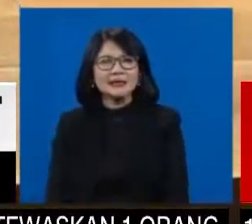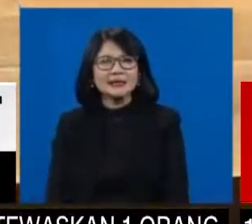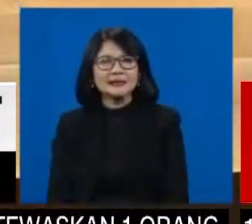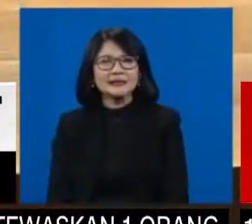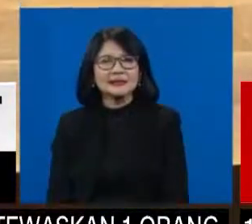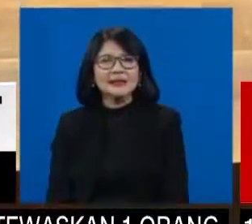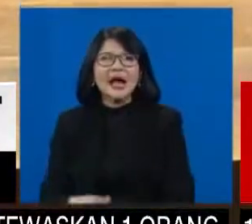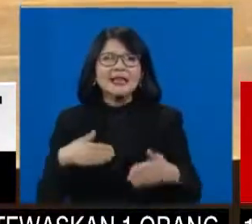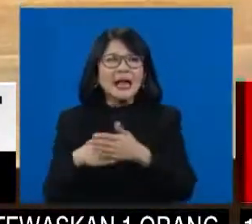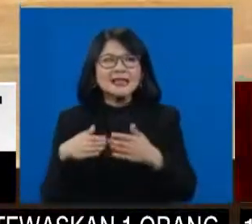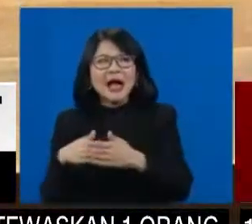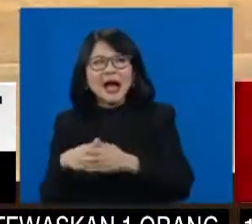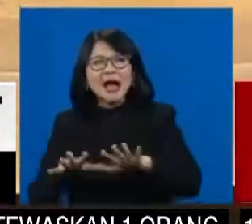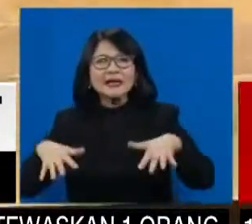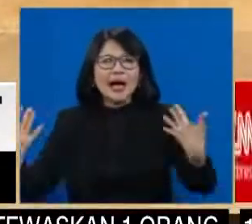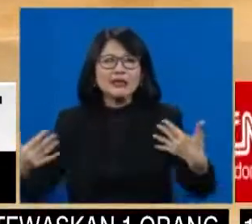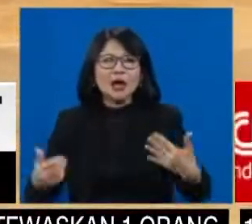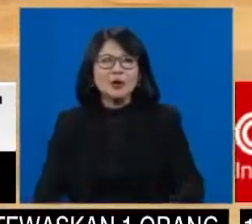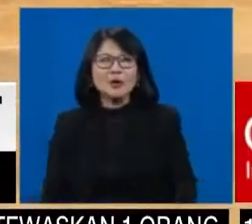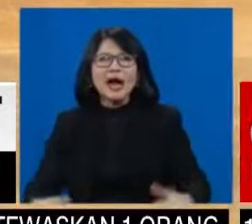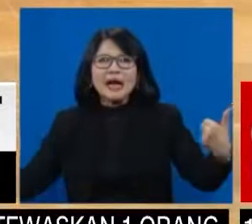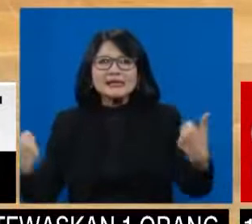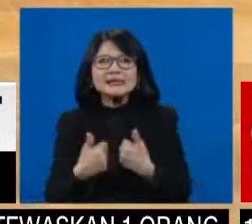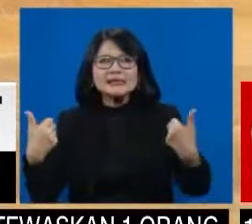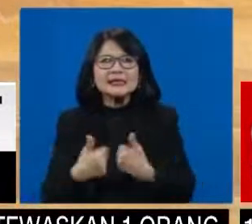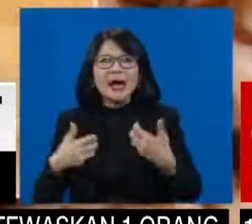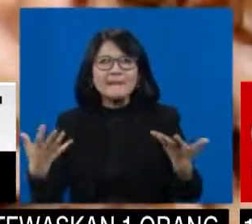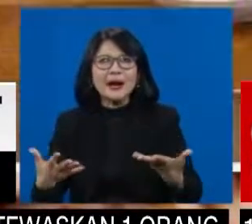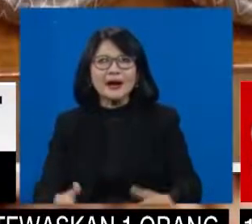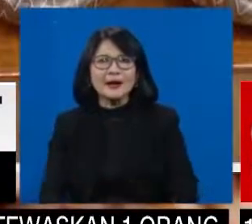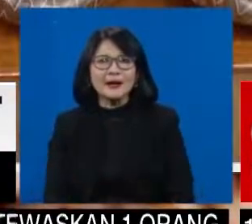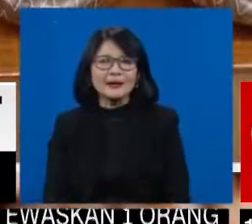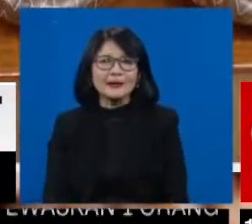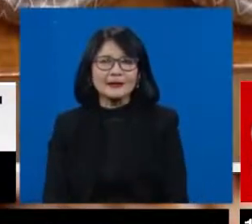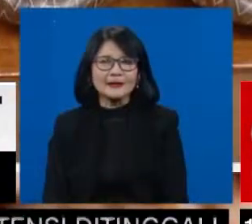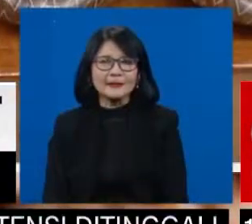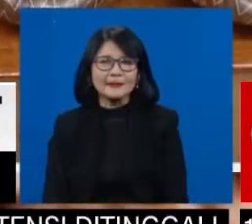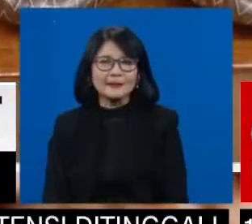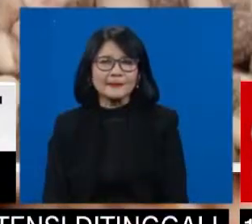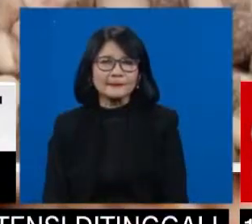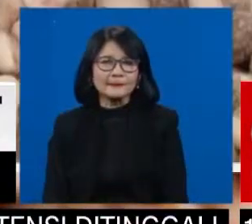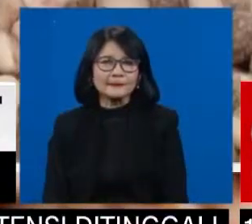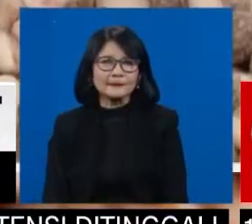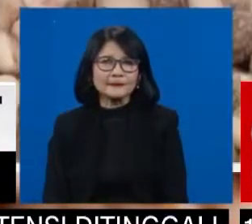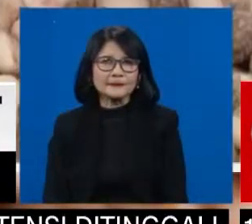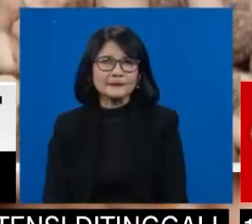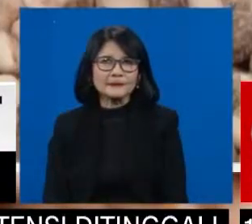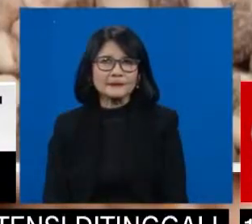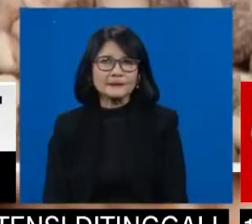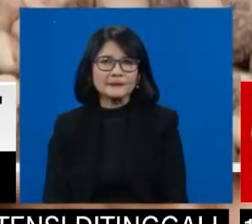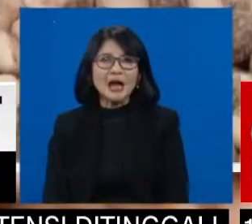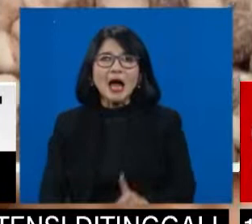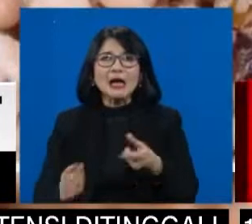biasanya untuk mengolah? Kalau misalnya nasi goreng kita sudah tahu ya, sudah biasa mungkin dengan beras dan segala macam. Kemudian terancam pun